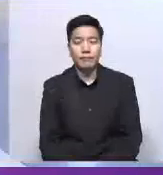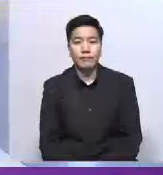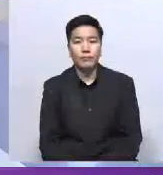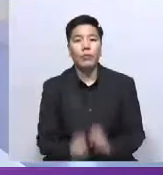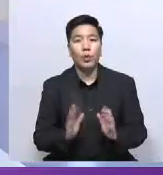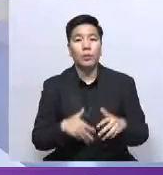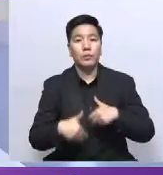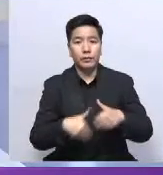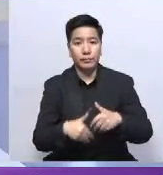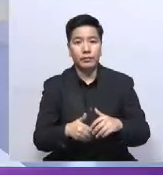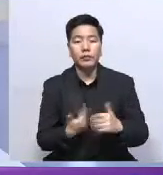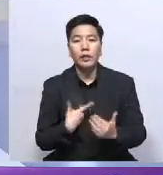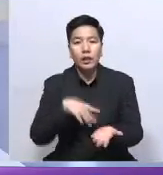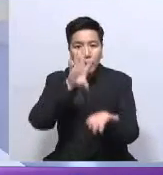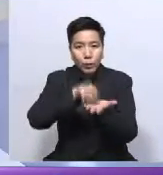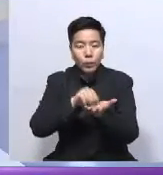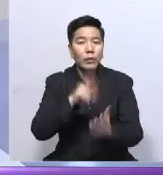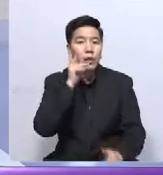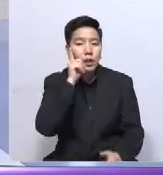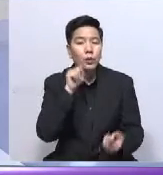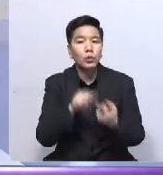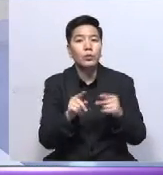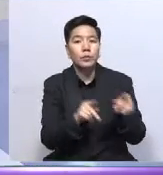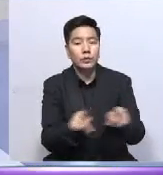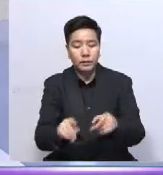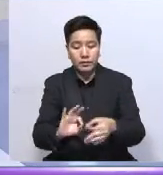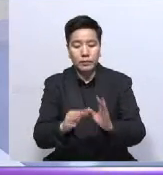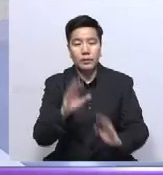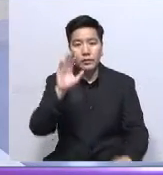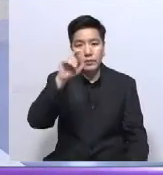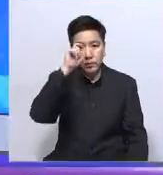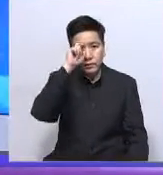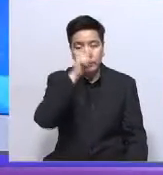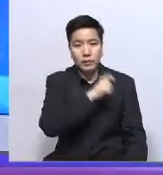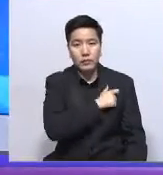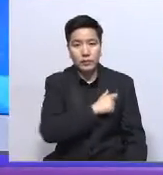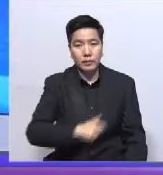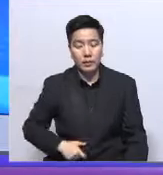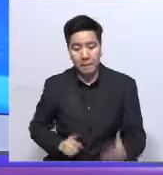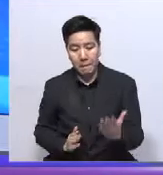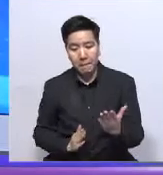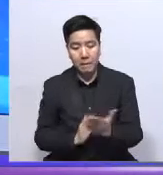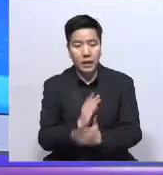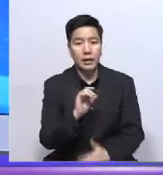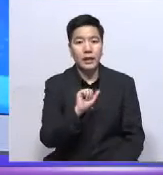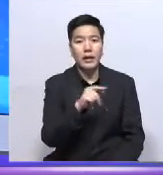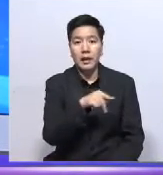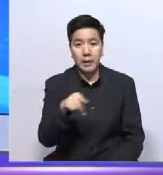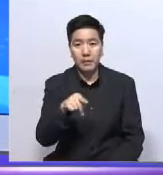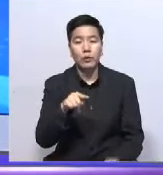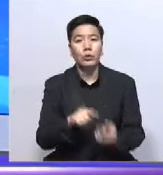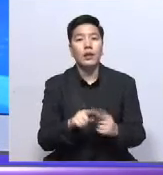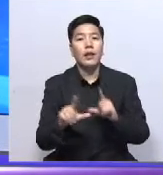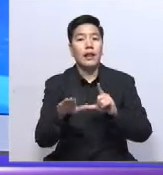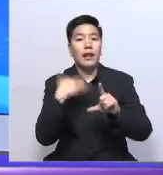ประชาชนนะคะก็สามารถที่จะรับข้อมูลข่าวสารงานพระราชพิธีถวายพระเพลิงพระบรมศพนะคะผ่านแอปพลิเคชัน LINE ของกรมประชาสัมพันธ์ล่